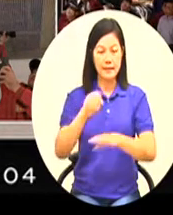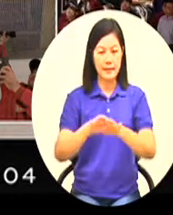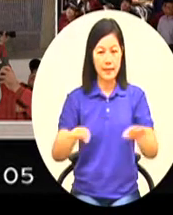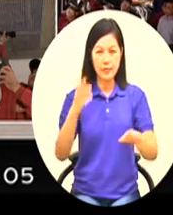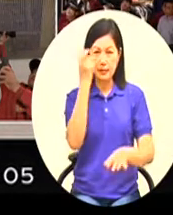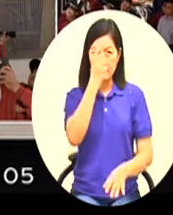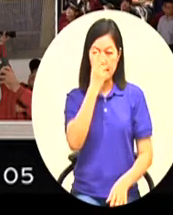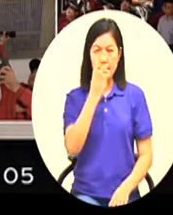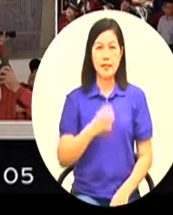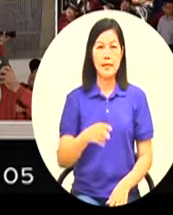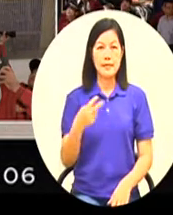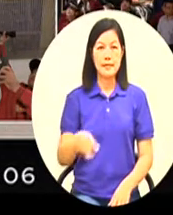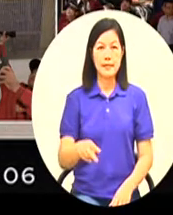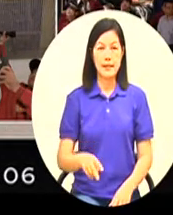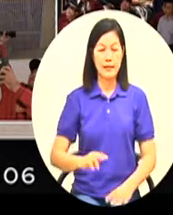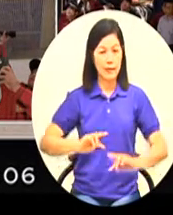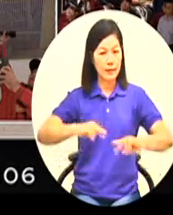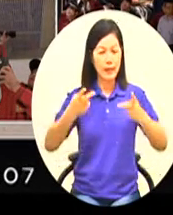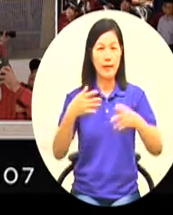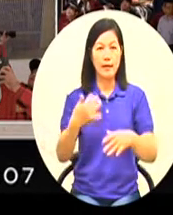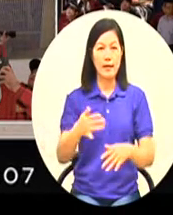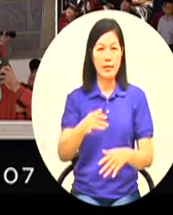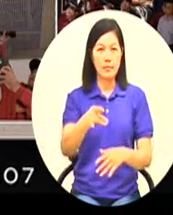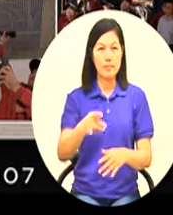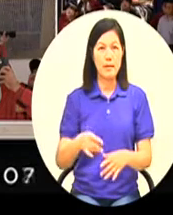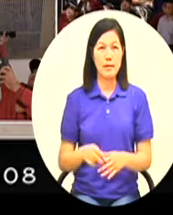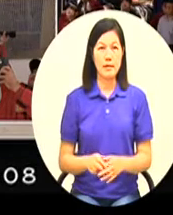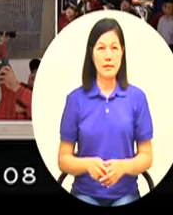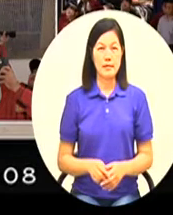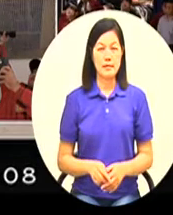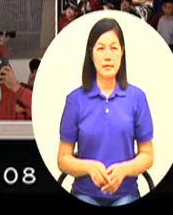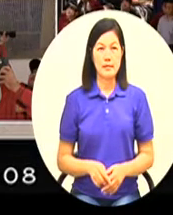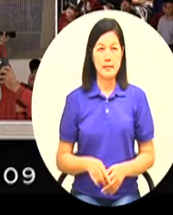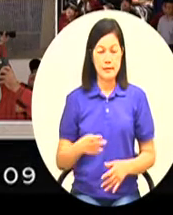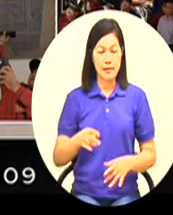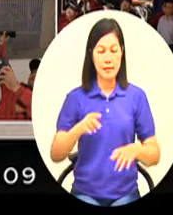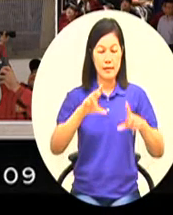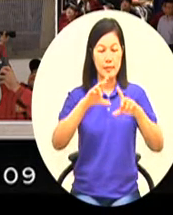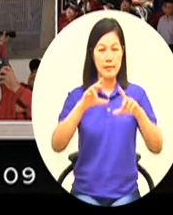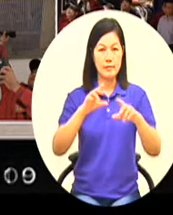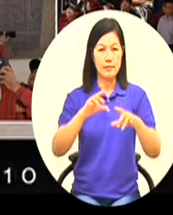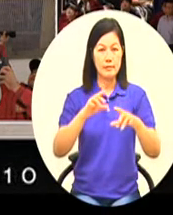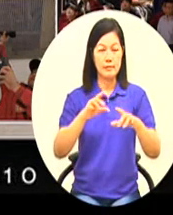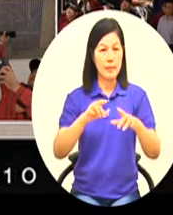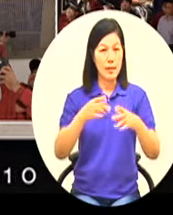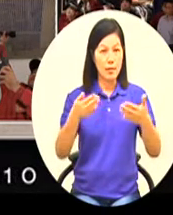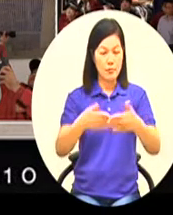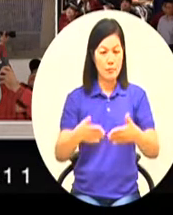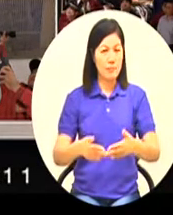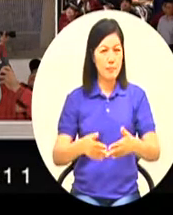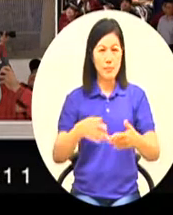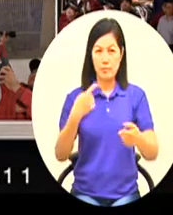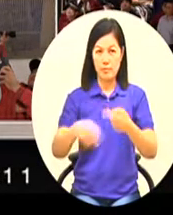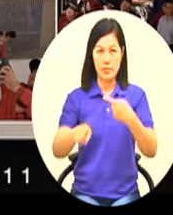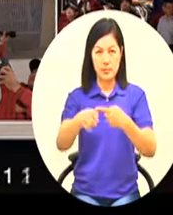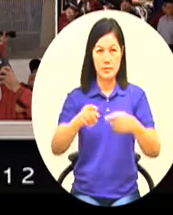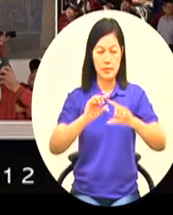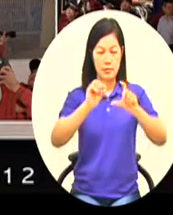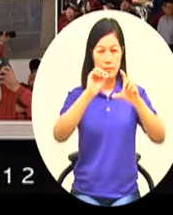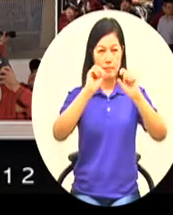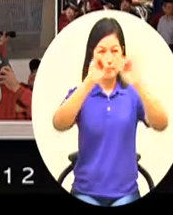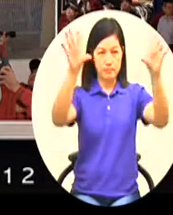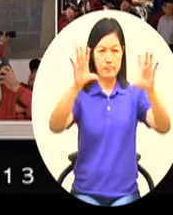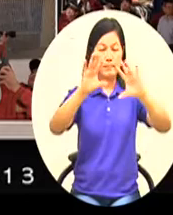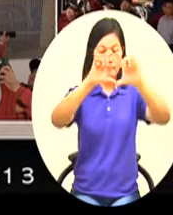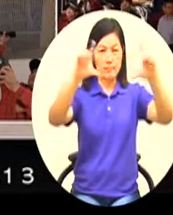另对逾期乃未改善者，持重法外，并张贴不合格标志，以供民众识别，确保